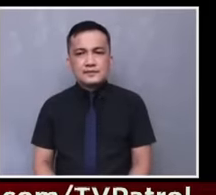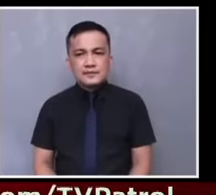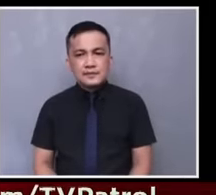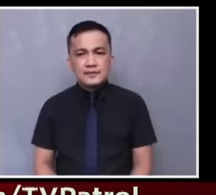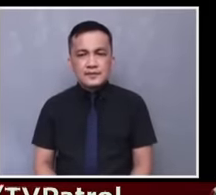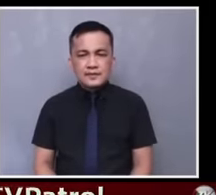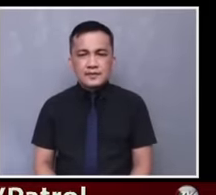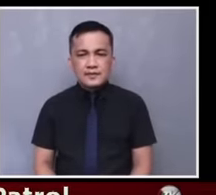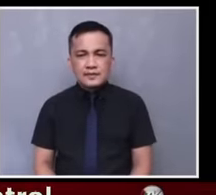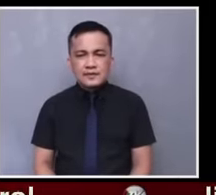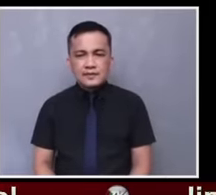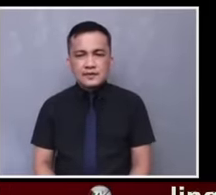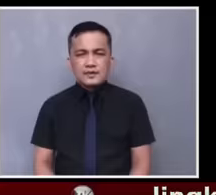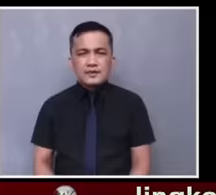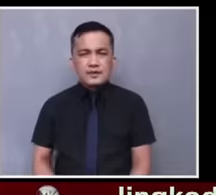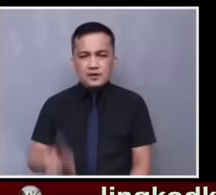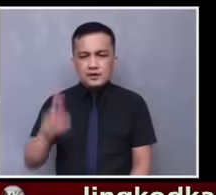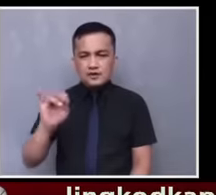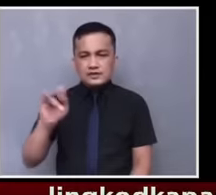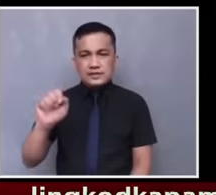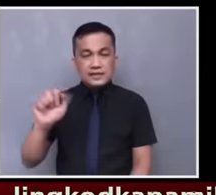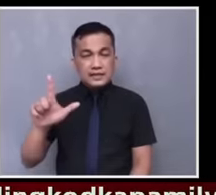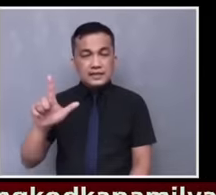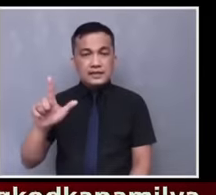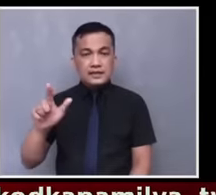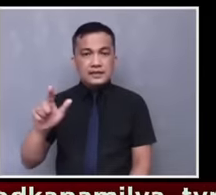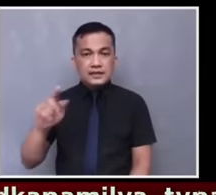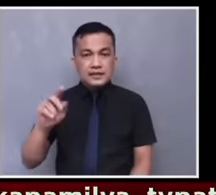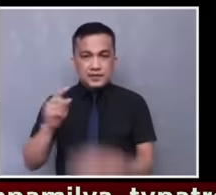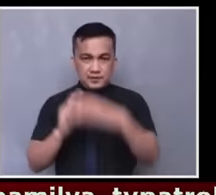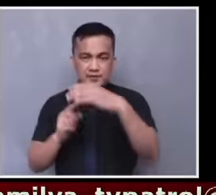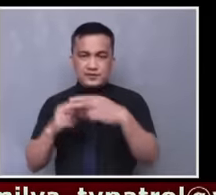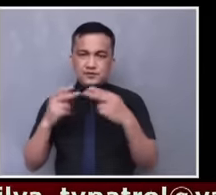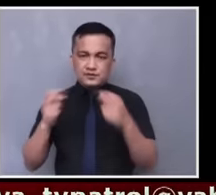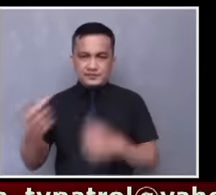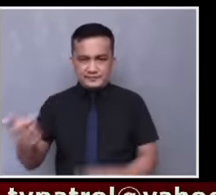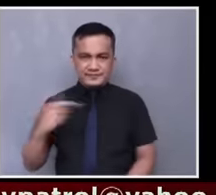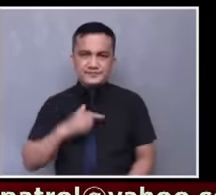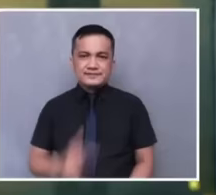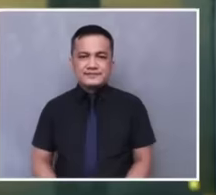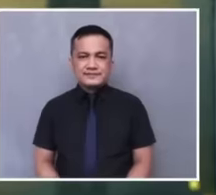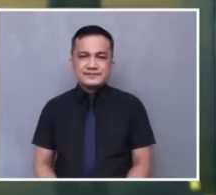Roland Escaniel, ABS-CBN News.